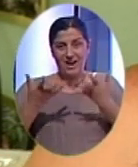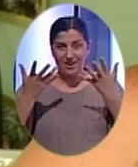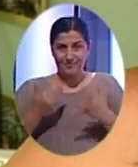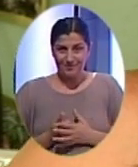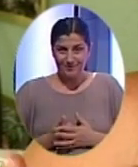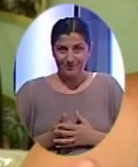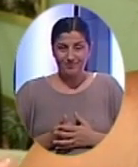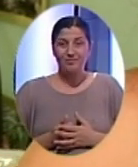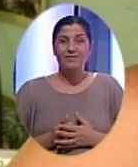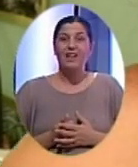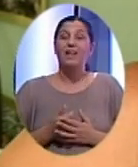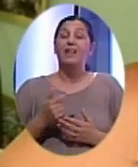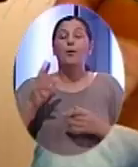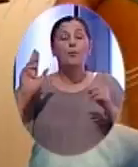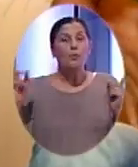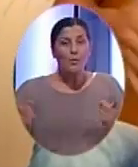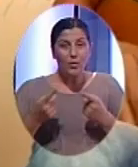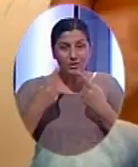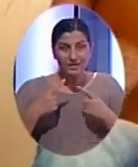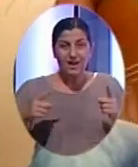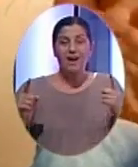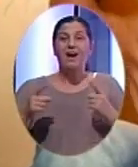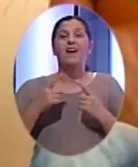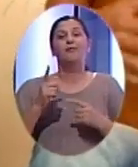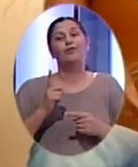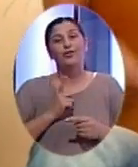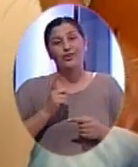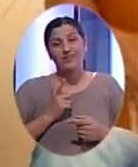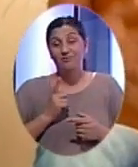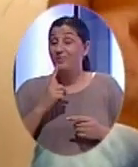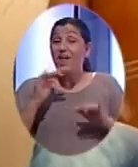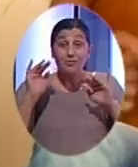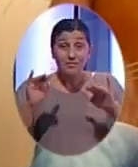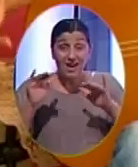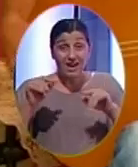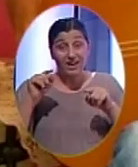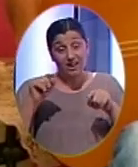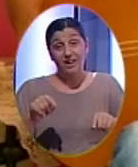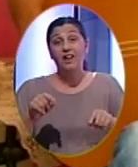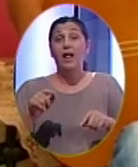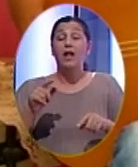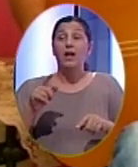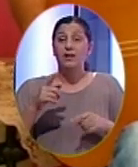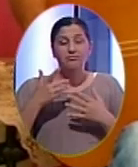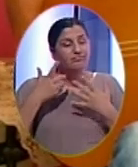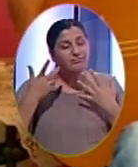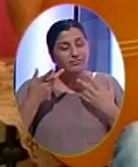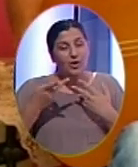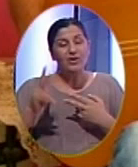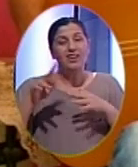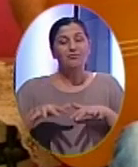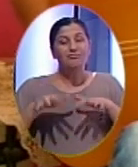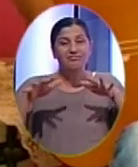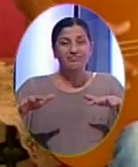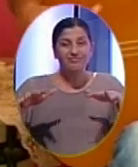פותח אותו מהבחינה המוזיקלית ומהבחינה האישית. אני רק מאחל לסגנון הזה להתפשט. להתפשט מתוך